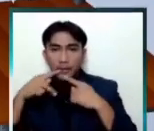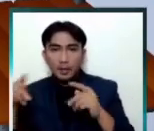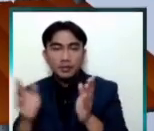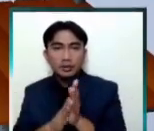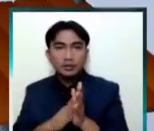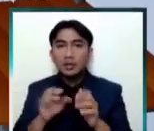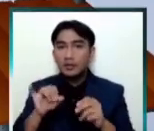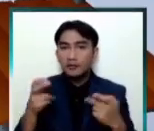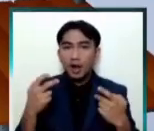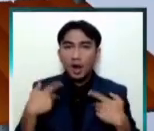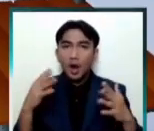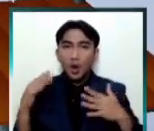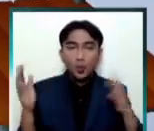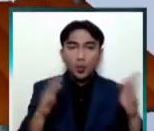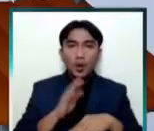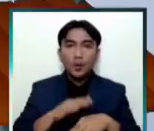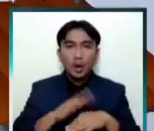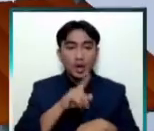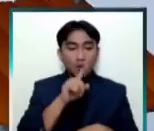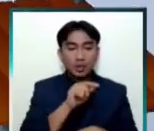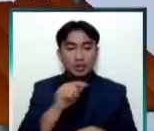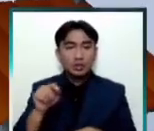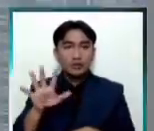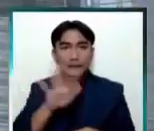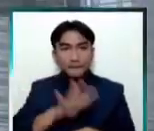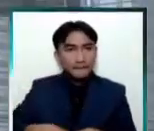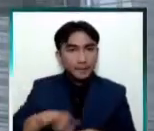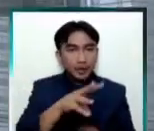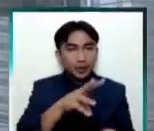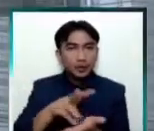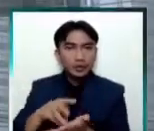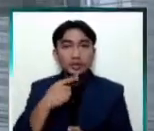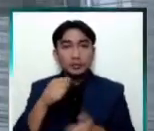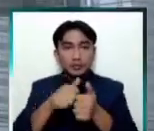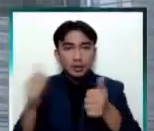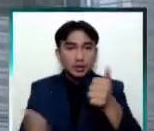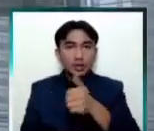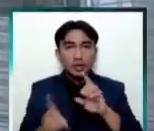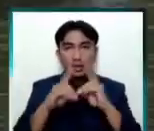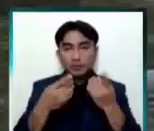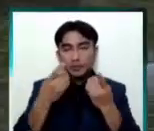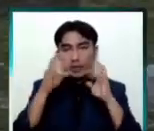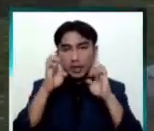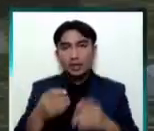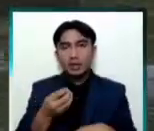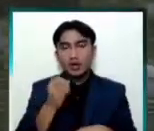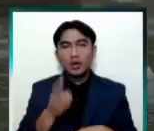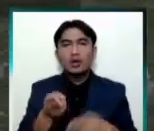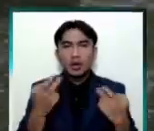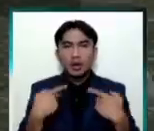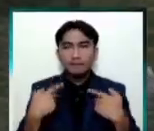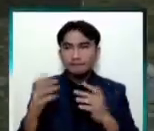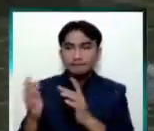signals 1 hanggang 5 sa inyong lugar. Sa ilalim ng DepEd Order No. 37, kansilado rin ang in-person at online